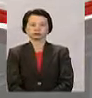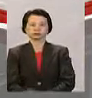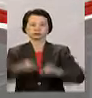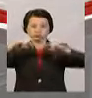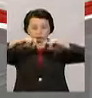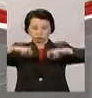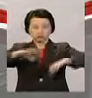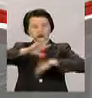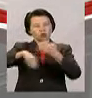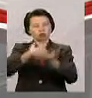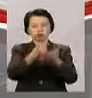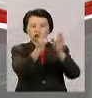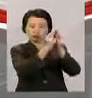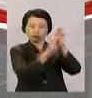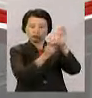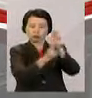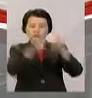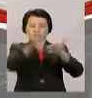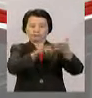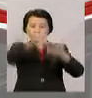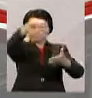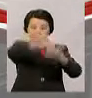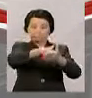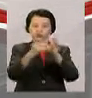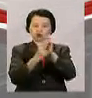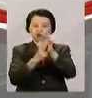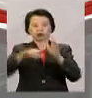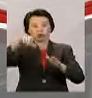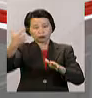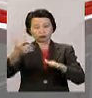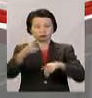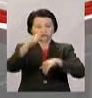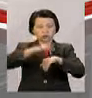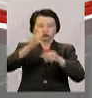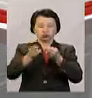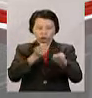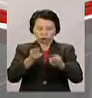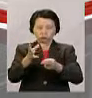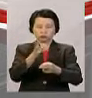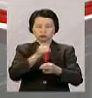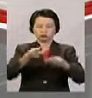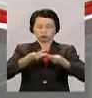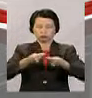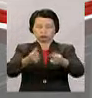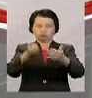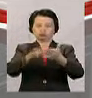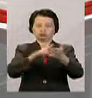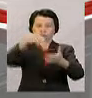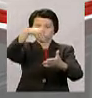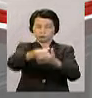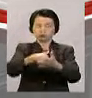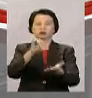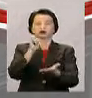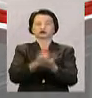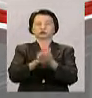mengkaji seluruh undang-undang pilihan raya dan perundangan lain yang menyentuh urusan dan perjalanan pilihan raya. Demikian